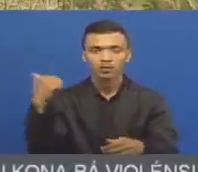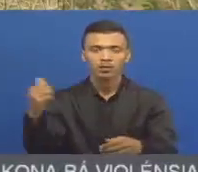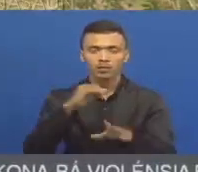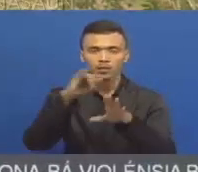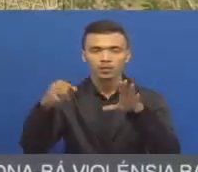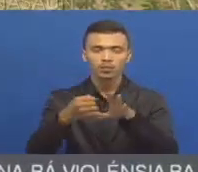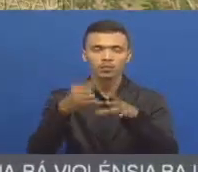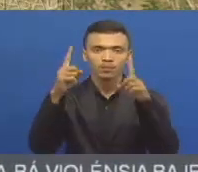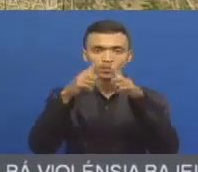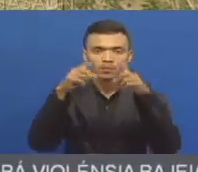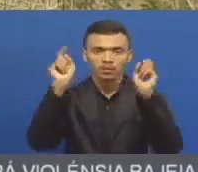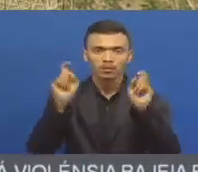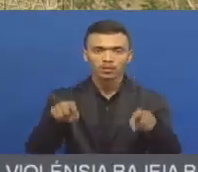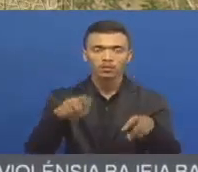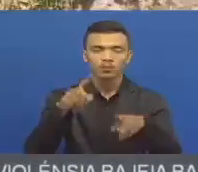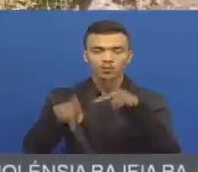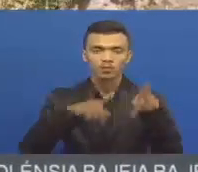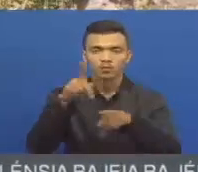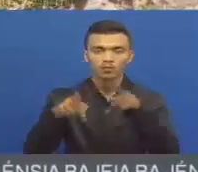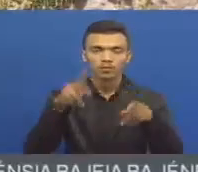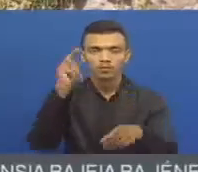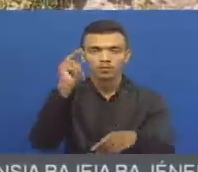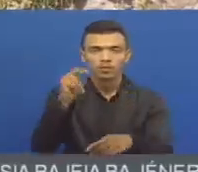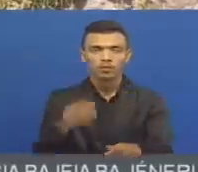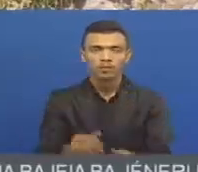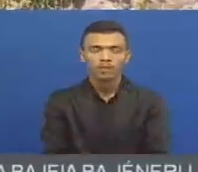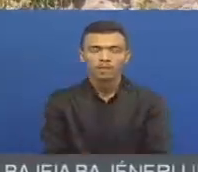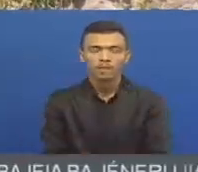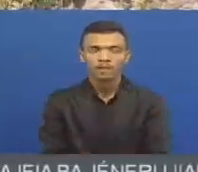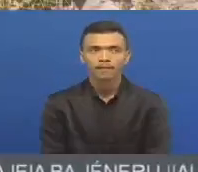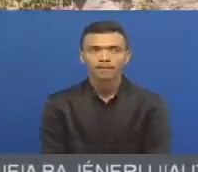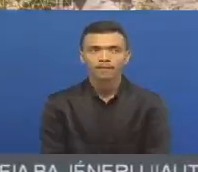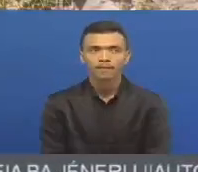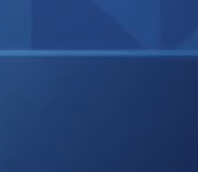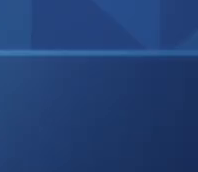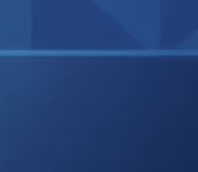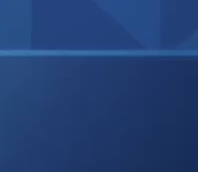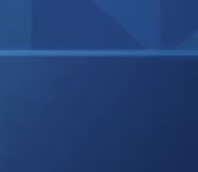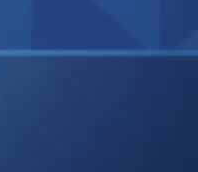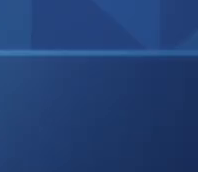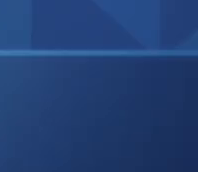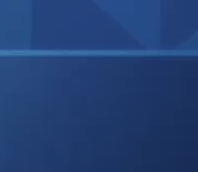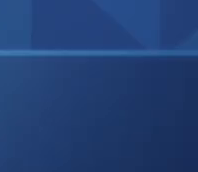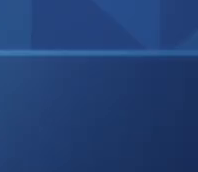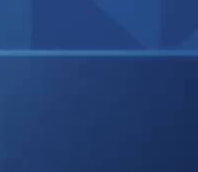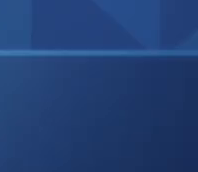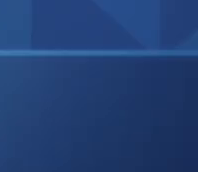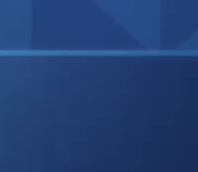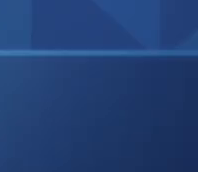ba necessidade povo niana. Cândido Alves, Nuno Moraes, ba RTTL.